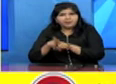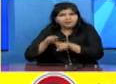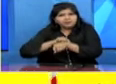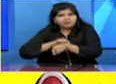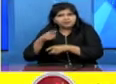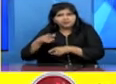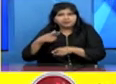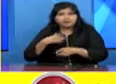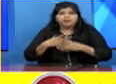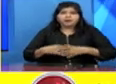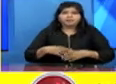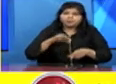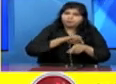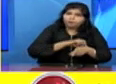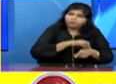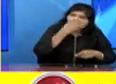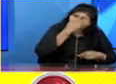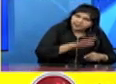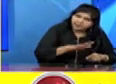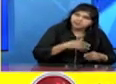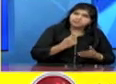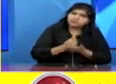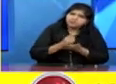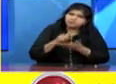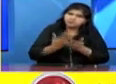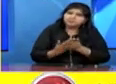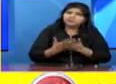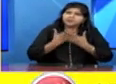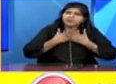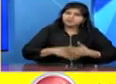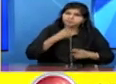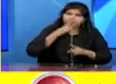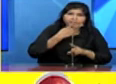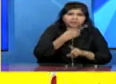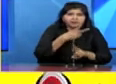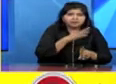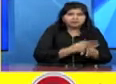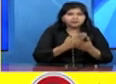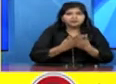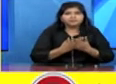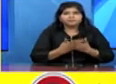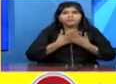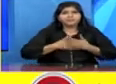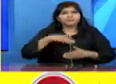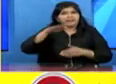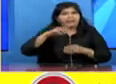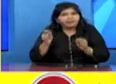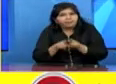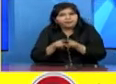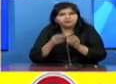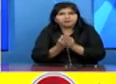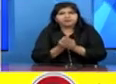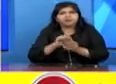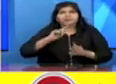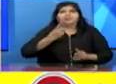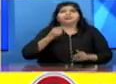बल्कि मरीज की सेवा के लिए दया भाव रखकर कार्य करता है, वो सर्वश्रेष्ठ चिकित्सक